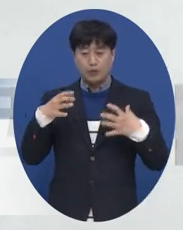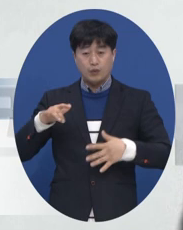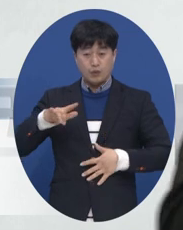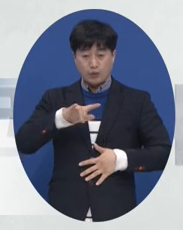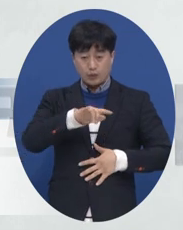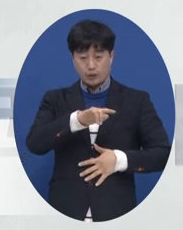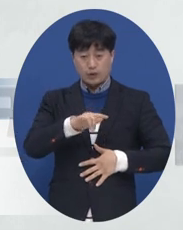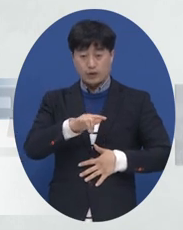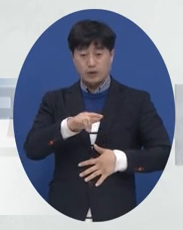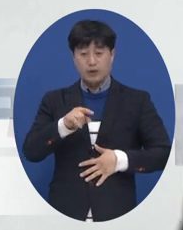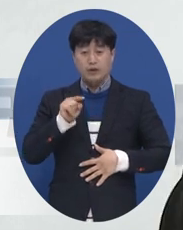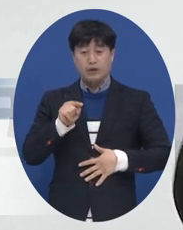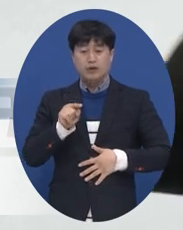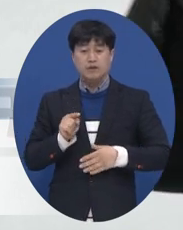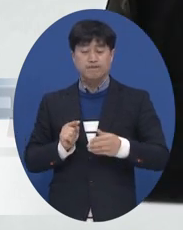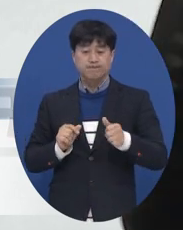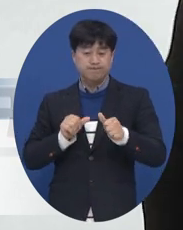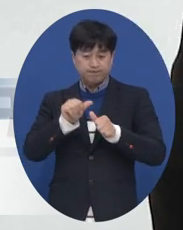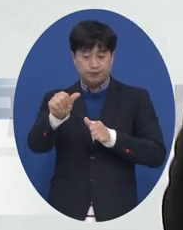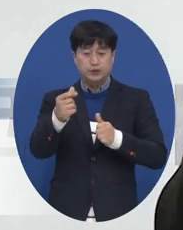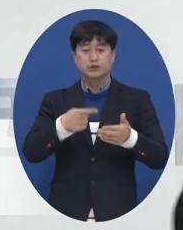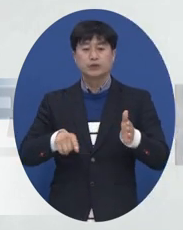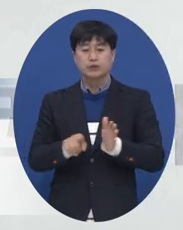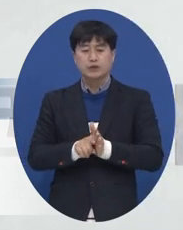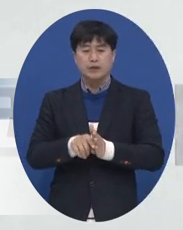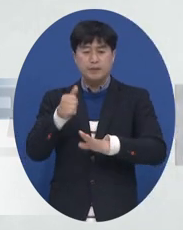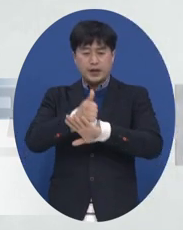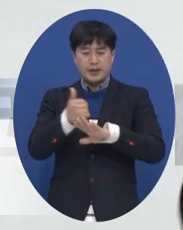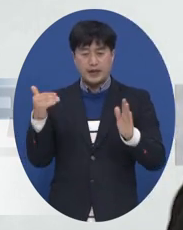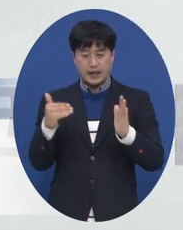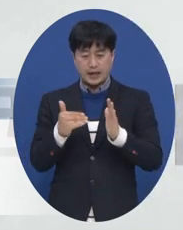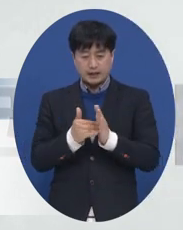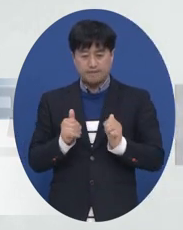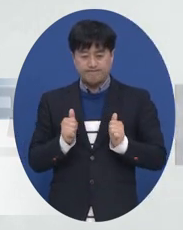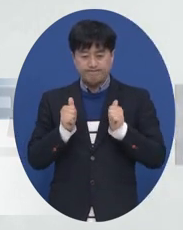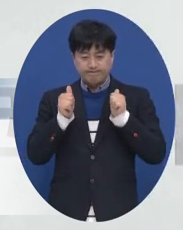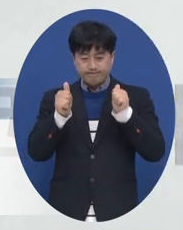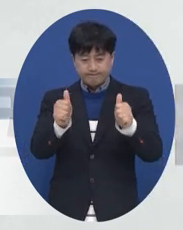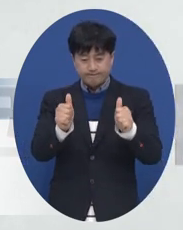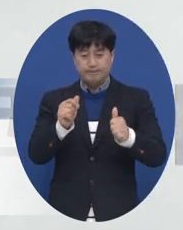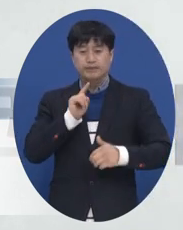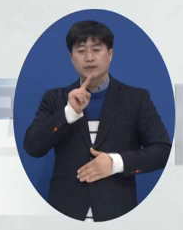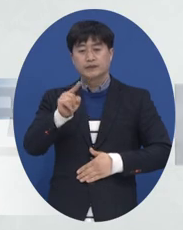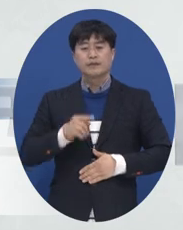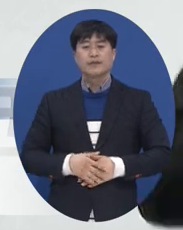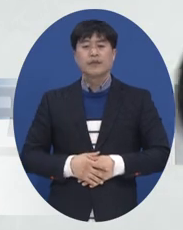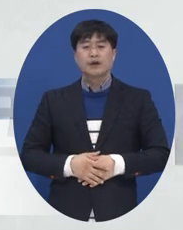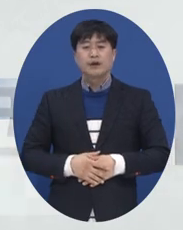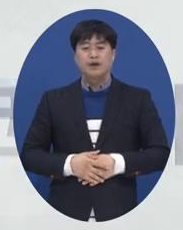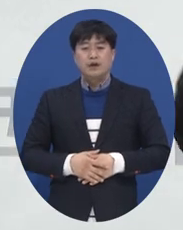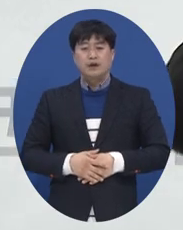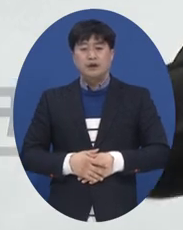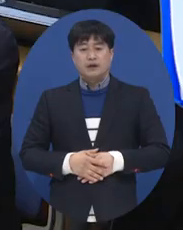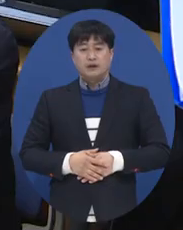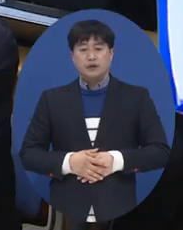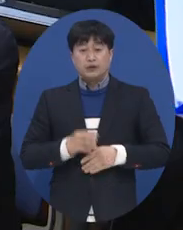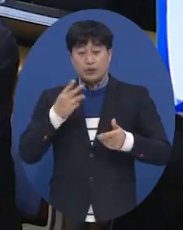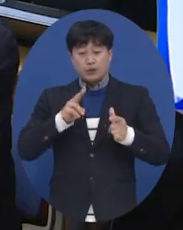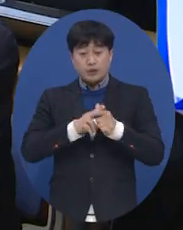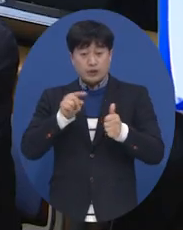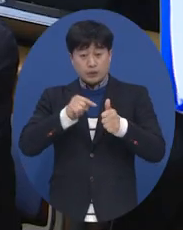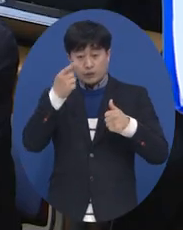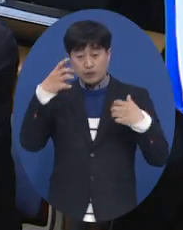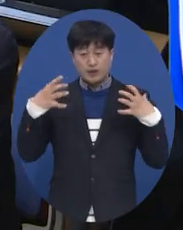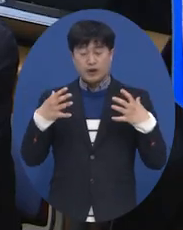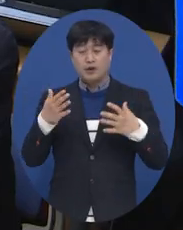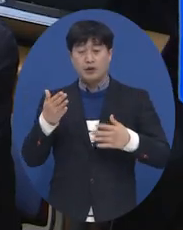경기도교육청은 코로나19 사태를 극복하기 위해 끝까지 최선을 다하겠습니다.